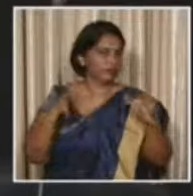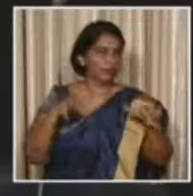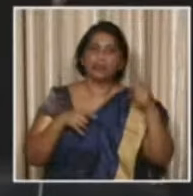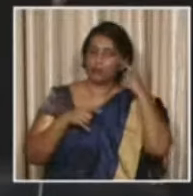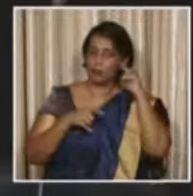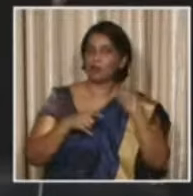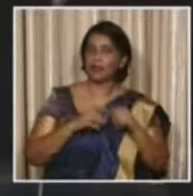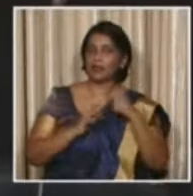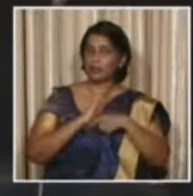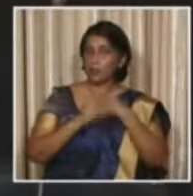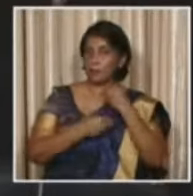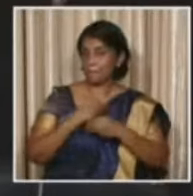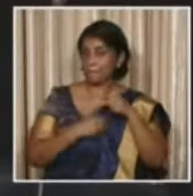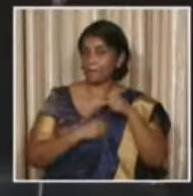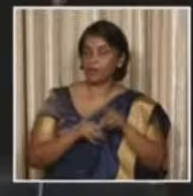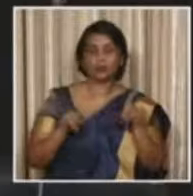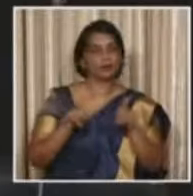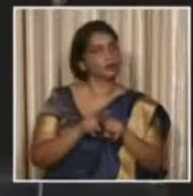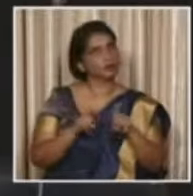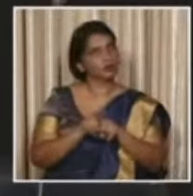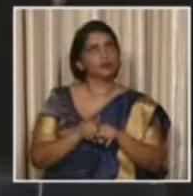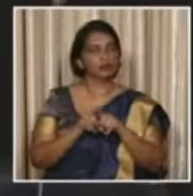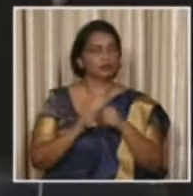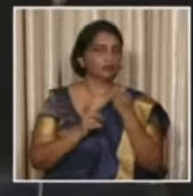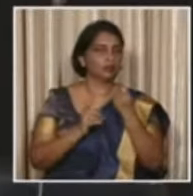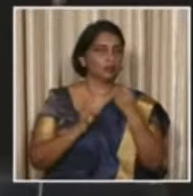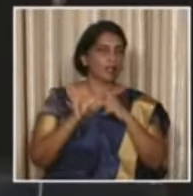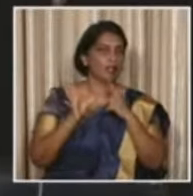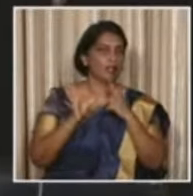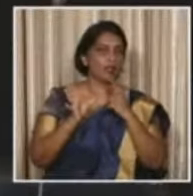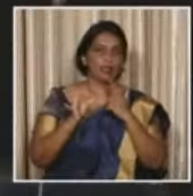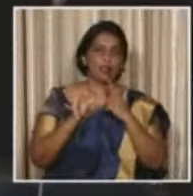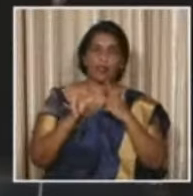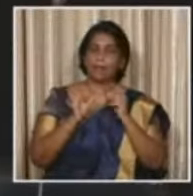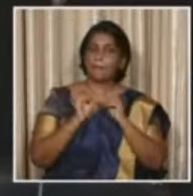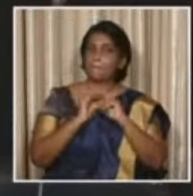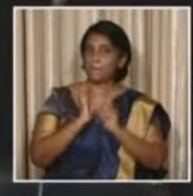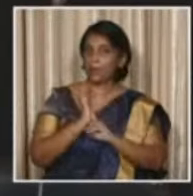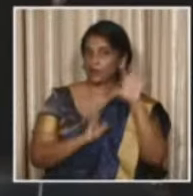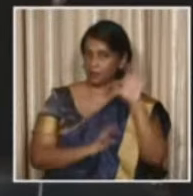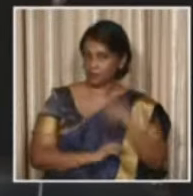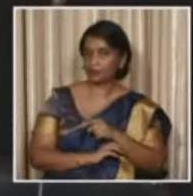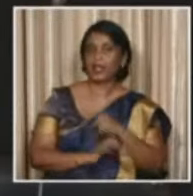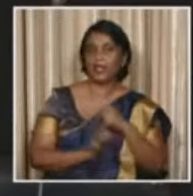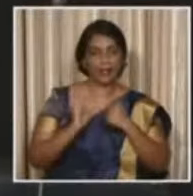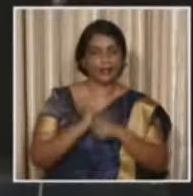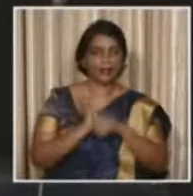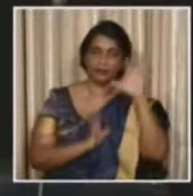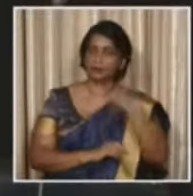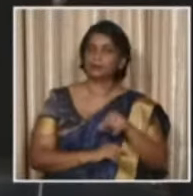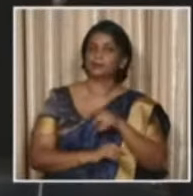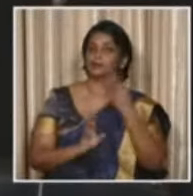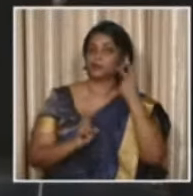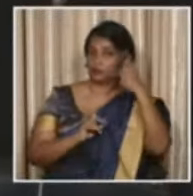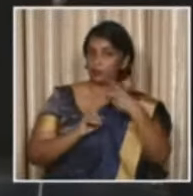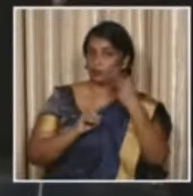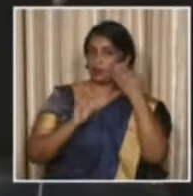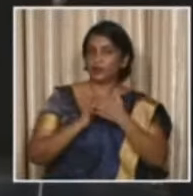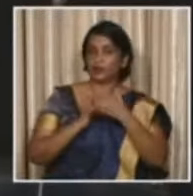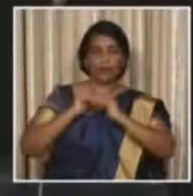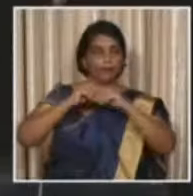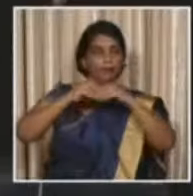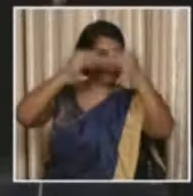ඒකයන්නේ දළදේශය නිෂ්පාතිතයට සාපේක්ෂව තමයි මේ ඉකොනොමික් කැප් එක ගෙනලති. ඊළඟට දෙවනි කාරණේ ද මේ අපි ඉදිරිපත් කරන ෆ්‍රේම්වර්ක්